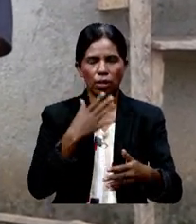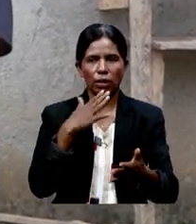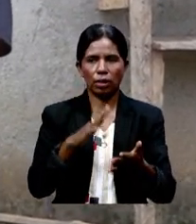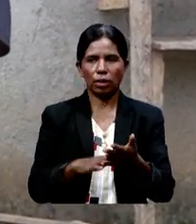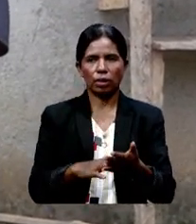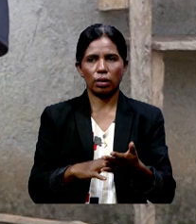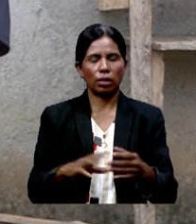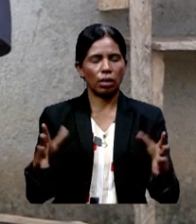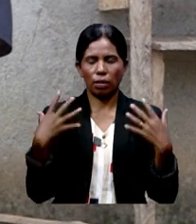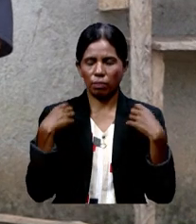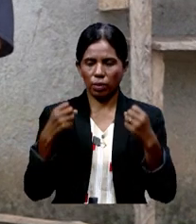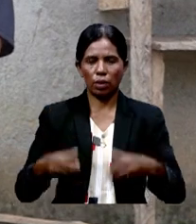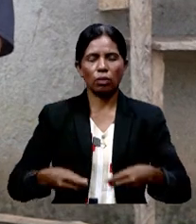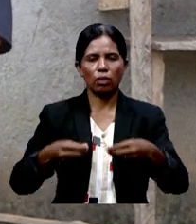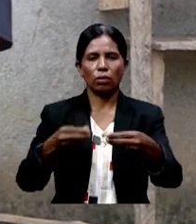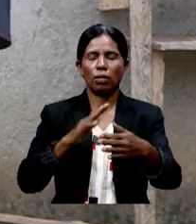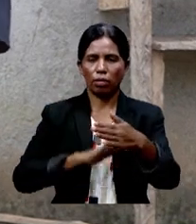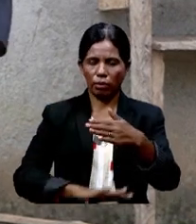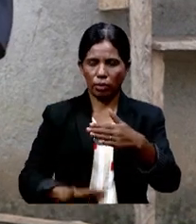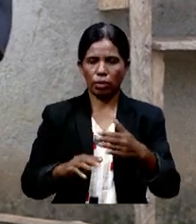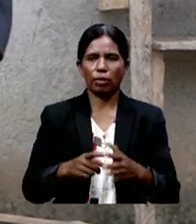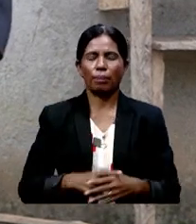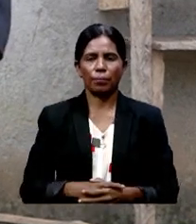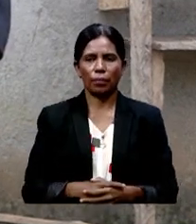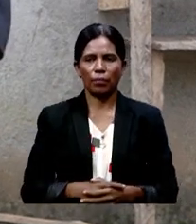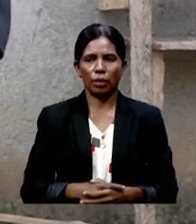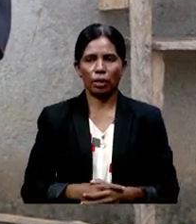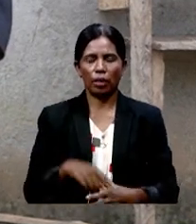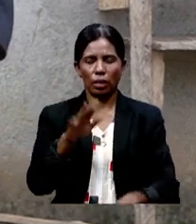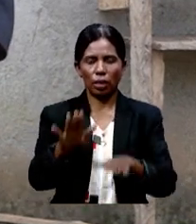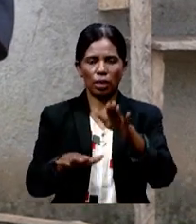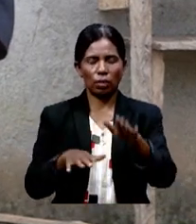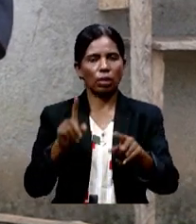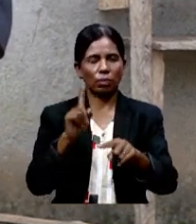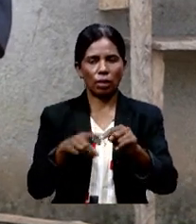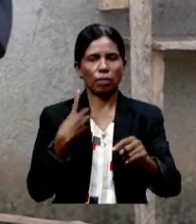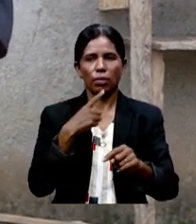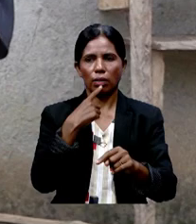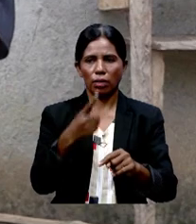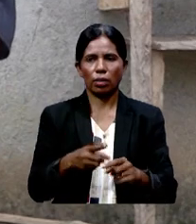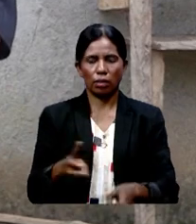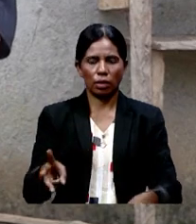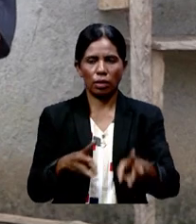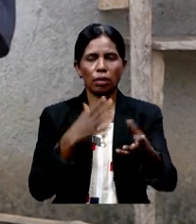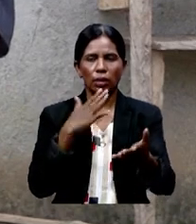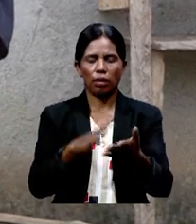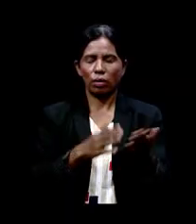sira mos labrani atu popartus. Mos mak la mak labela mak kami dehane. Dalan ladiak anta hulan ditona.